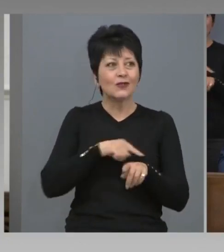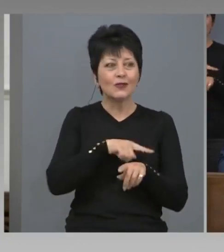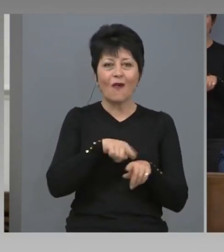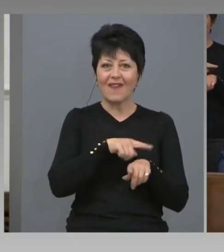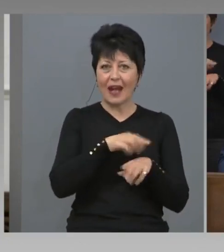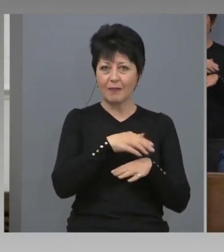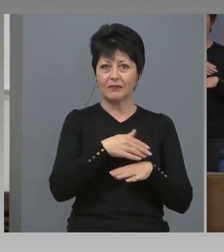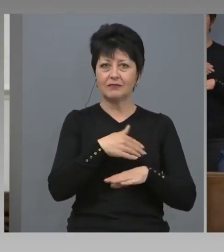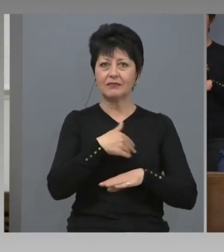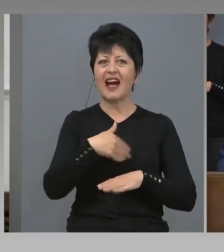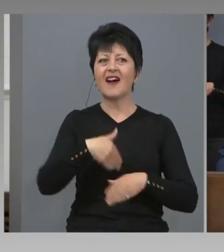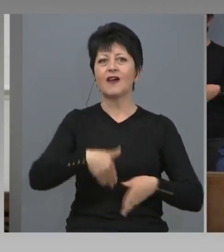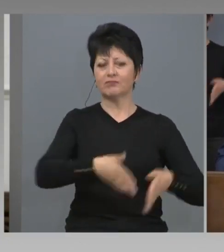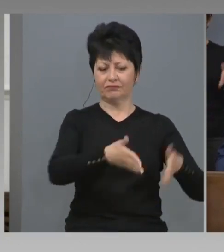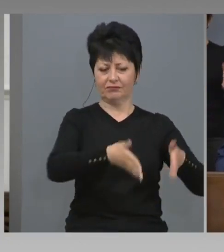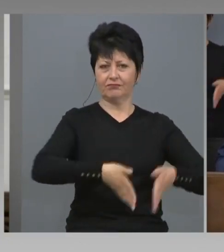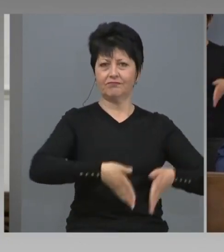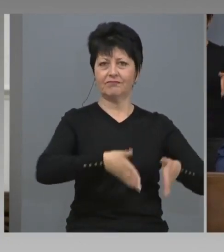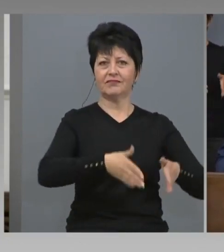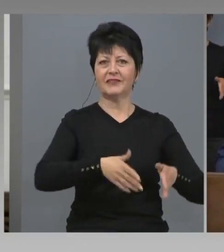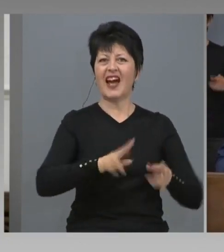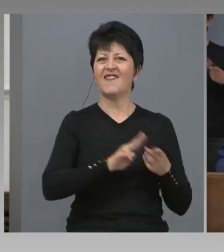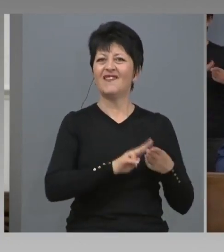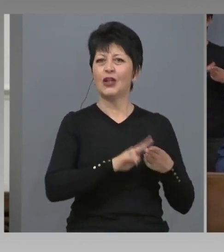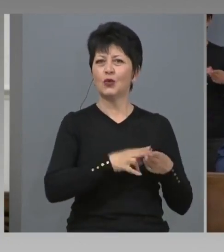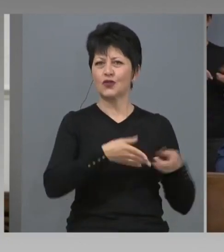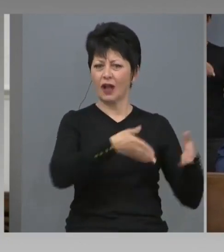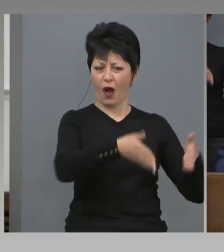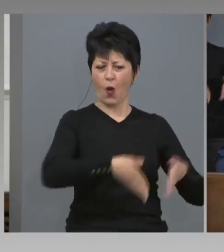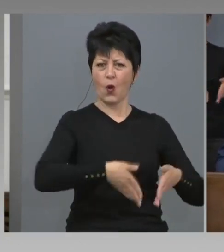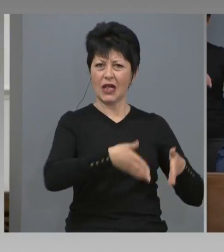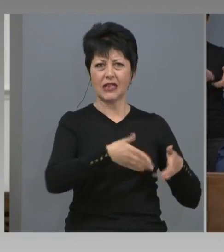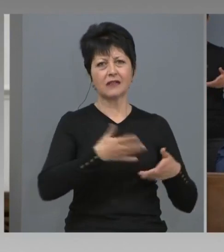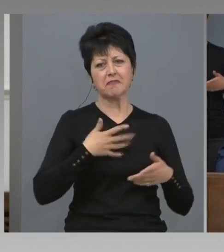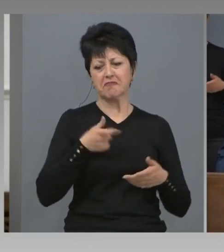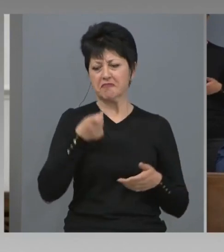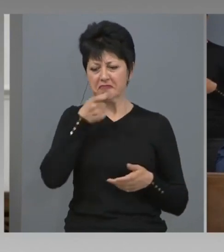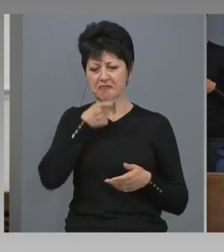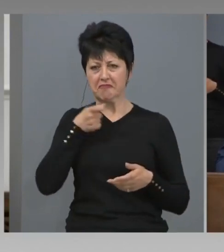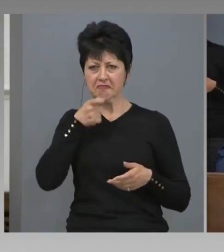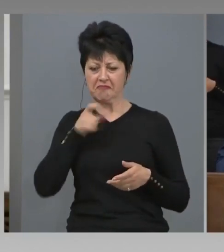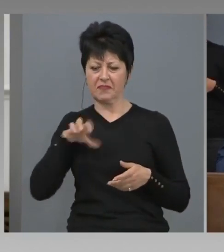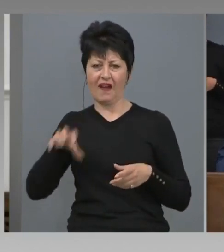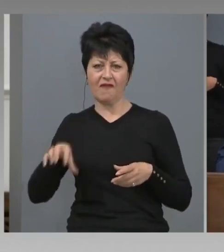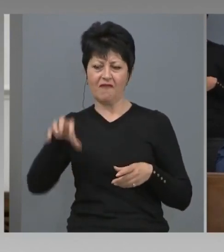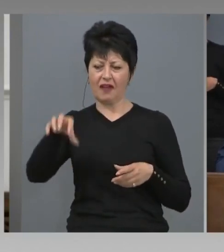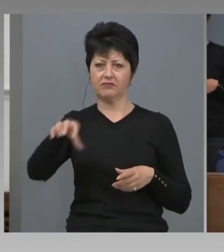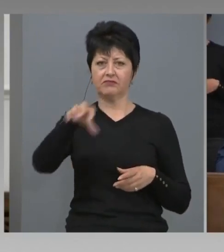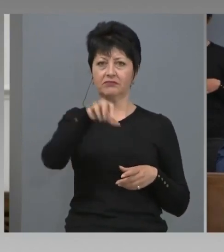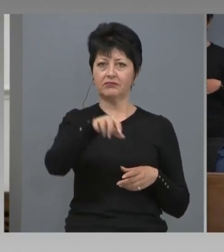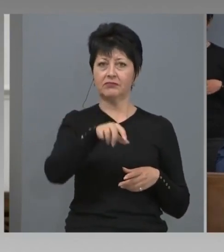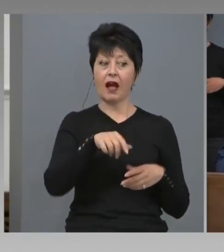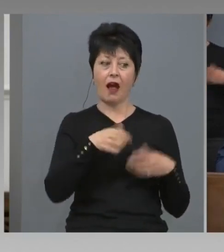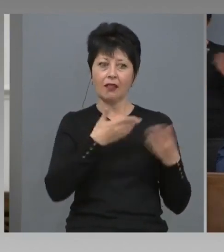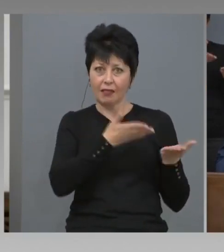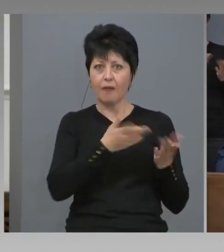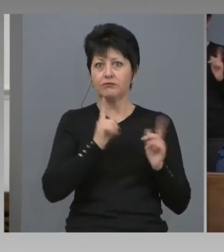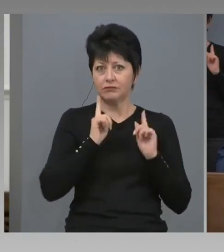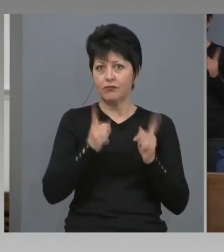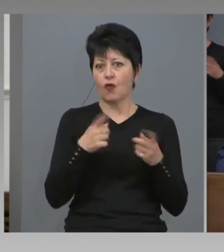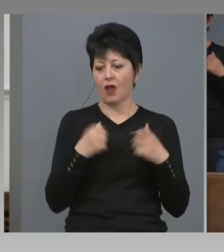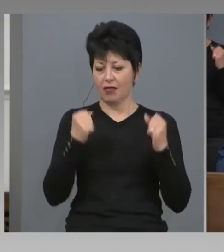на Витушка има хиляди бистра и заведения, на които се оказва, че там могат да седят.